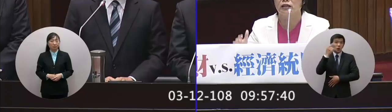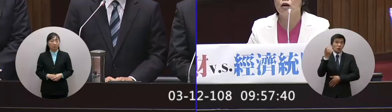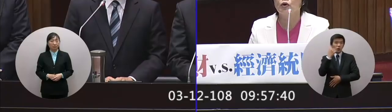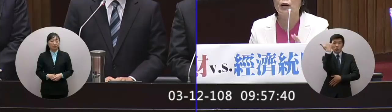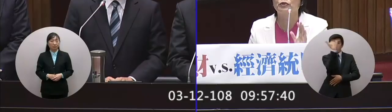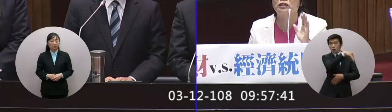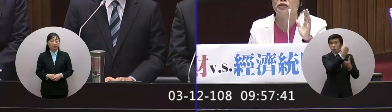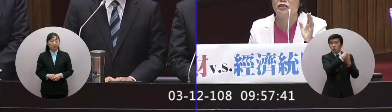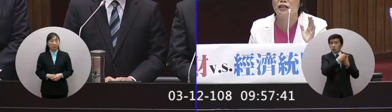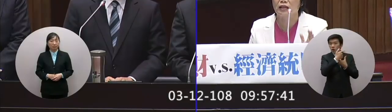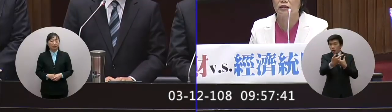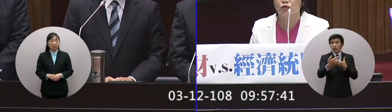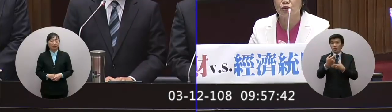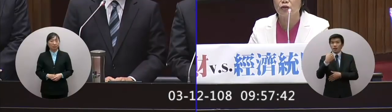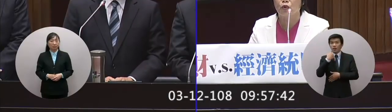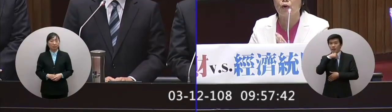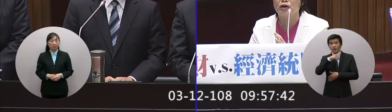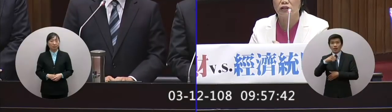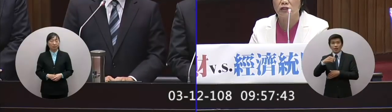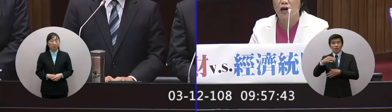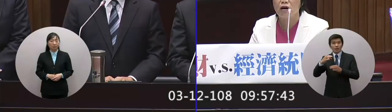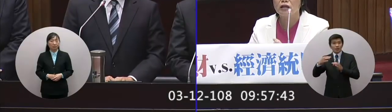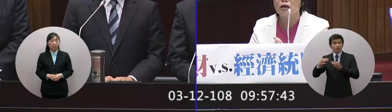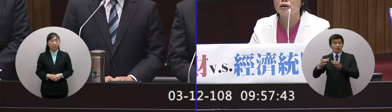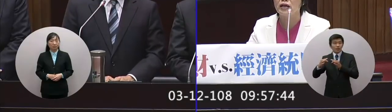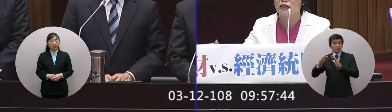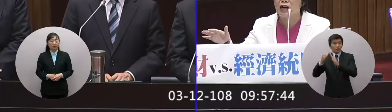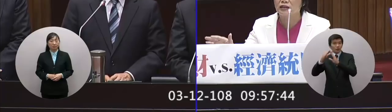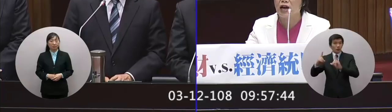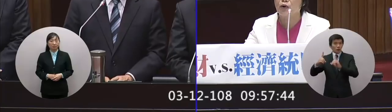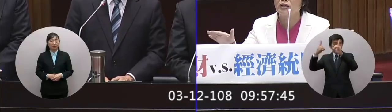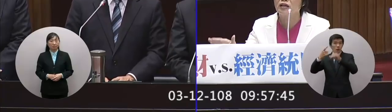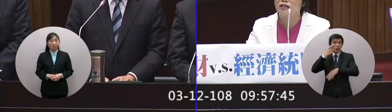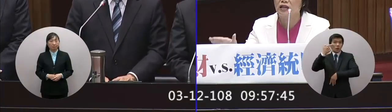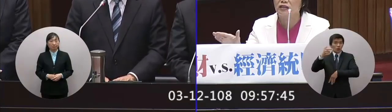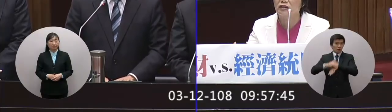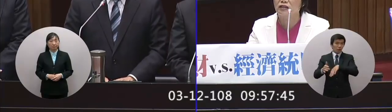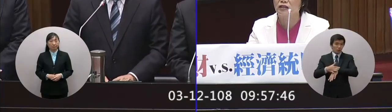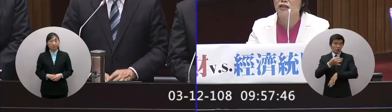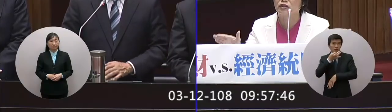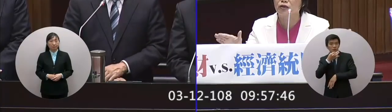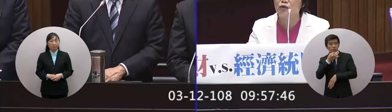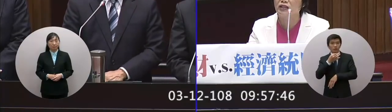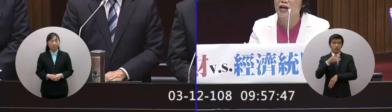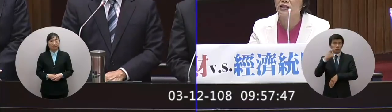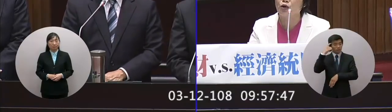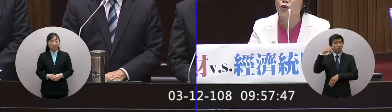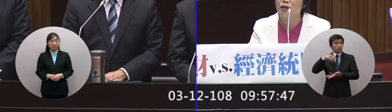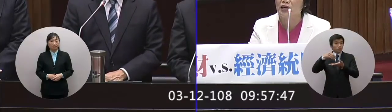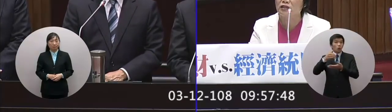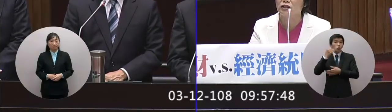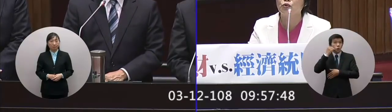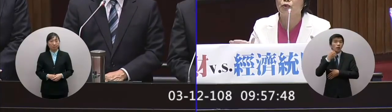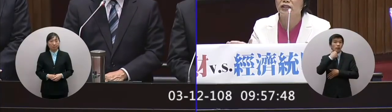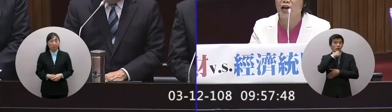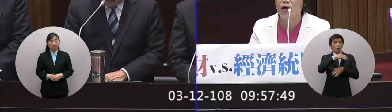的变作几亿，我想不至于是这个样子。所以我们会有提到，可不可以让台湾的各项经济政策都因为台商